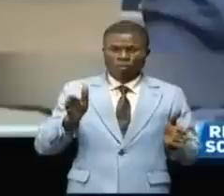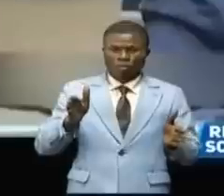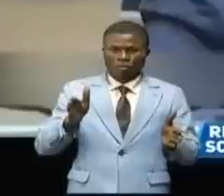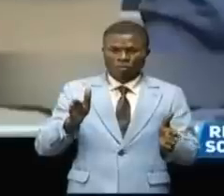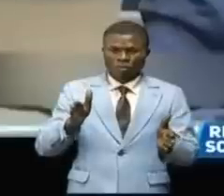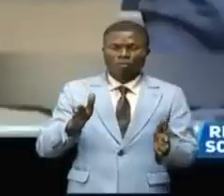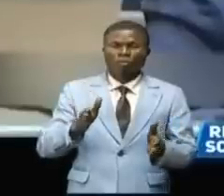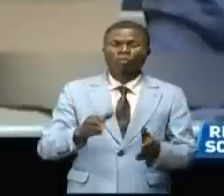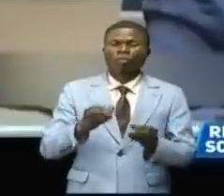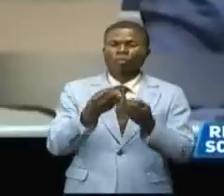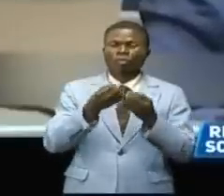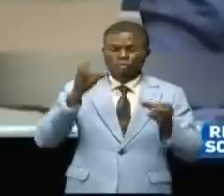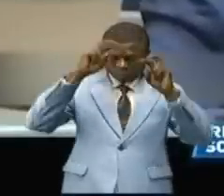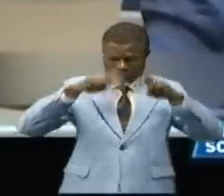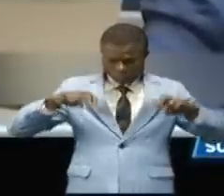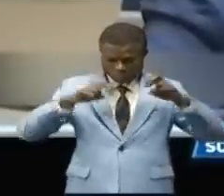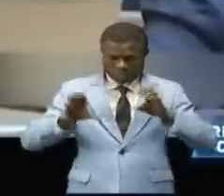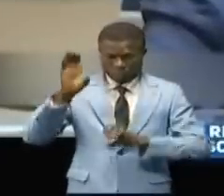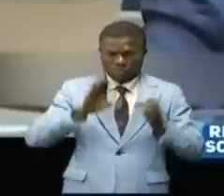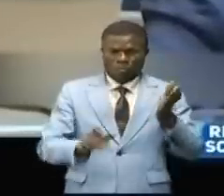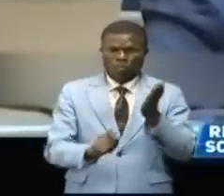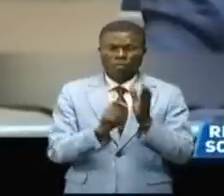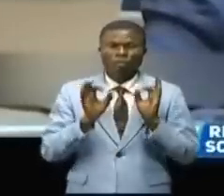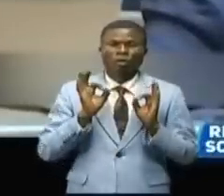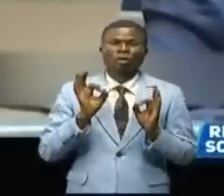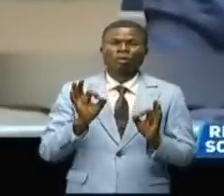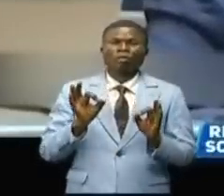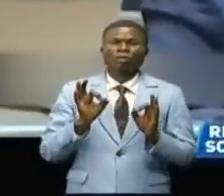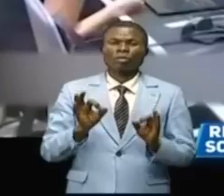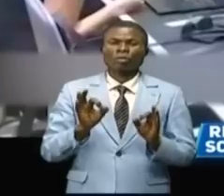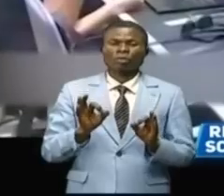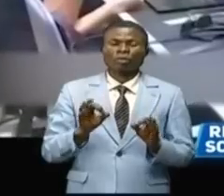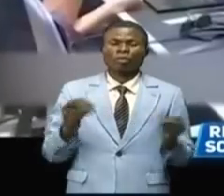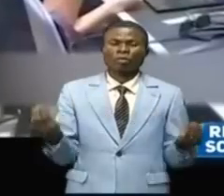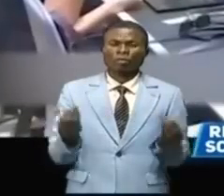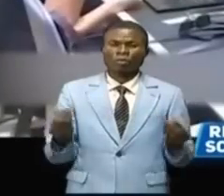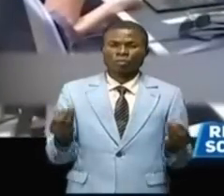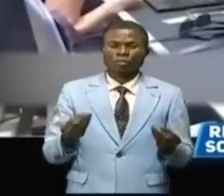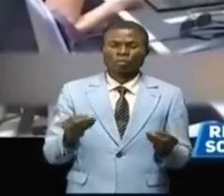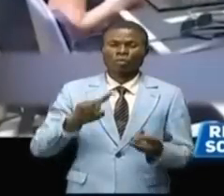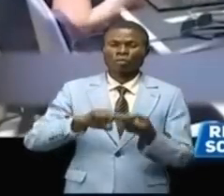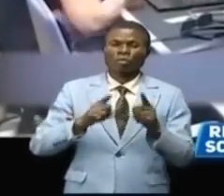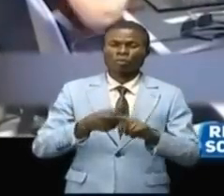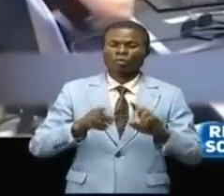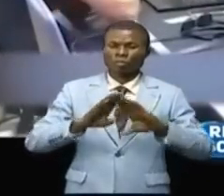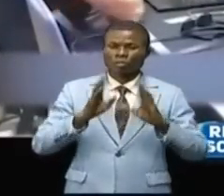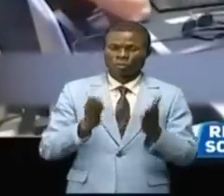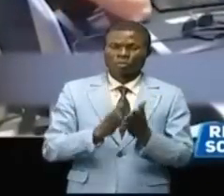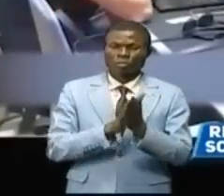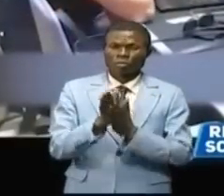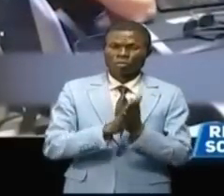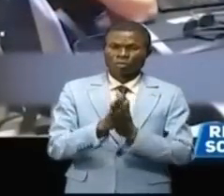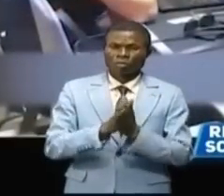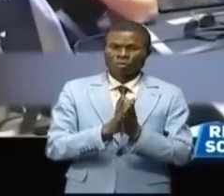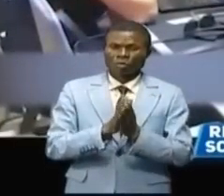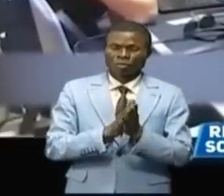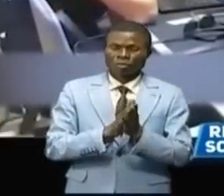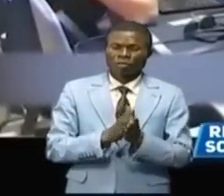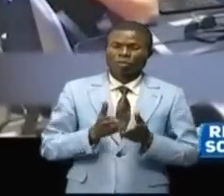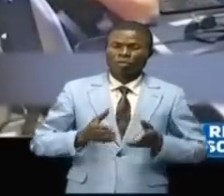patron de la recherche scientifique et innovation technologique, tout comme tous ses collaborateurs concernés, se frottent les